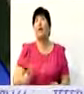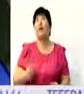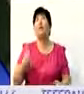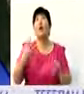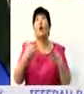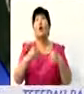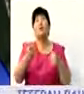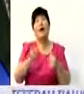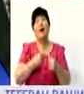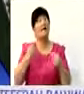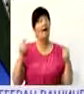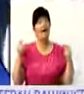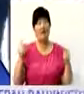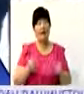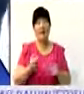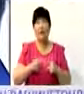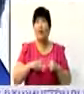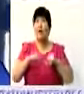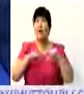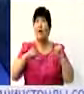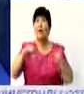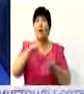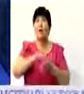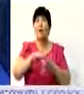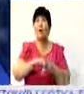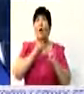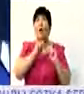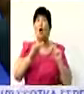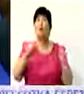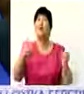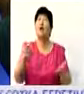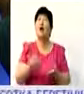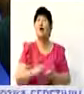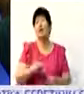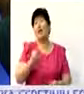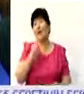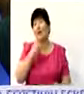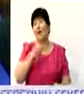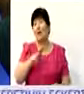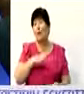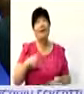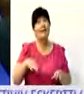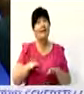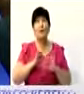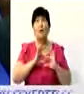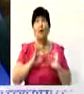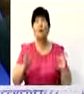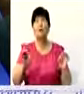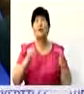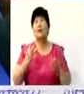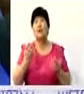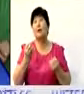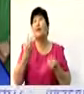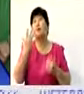отбасы деген атқа лайық. Сондықтан комиссия мүшелеріне де жүлдегерлерді анықтау оңайға соқпады. Дегенмен үздік деп танылған 5